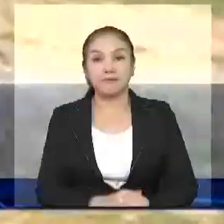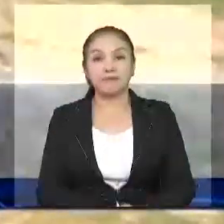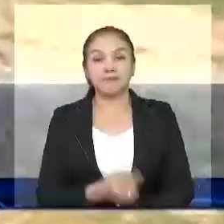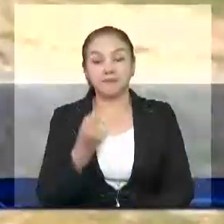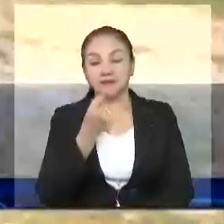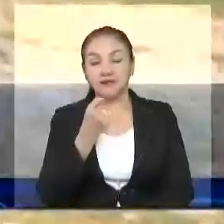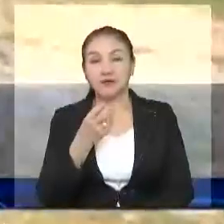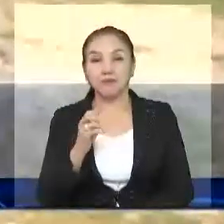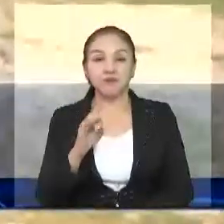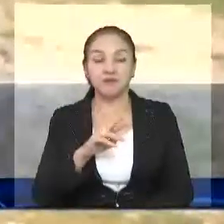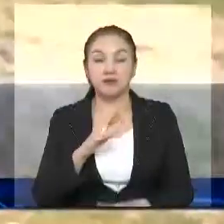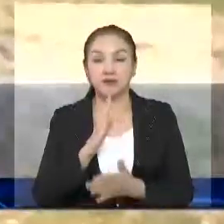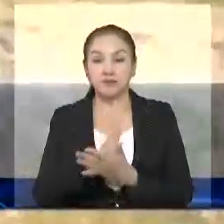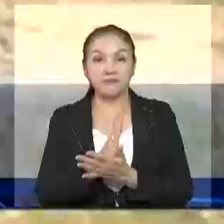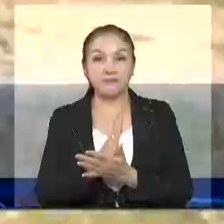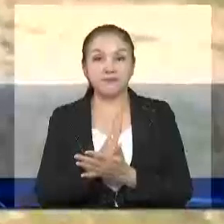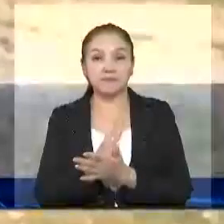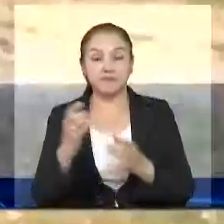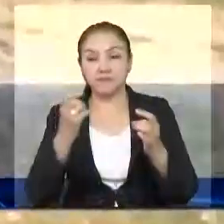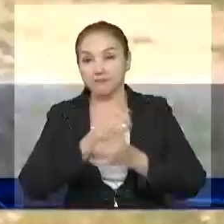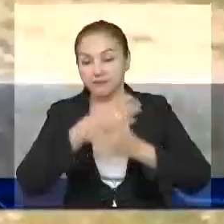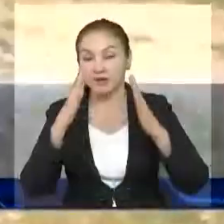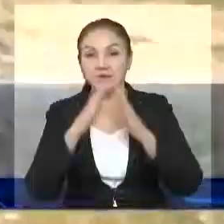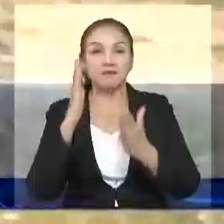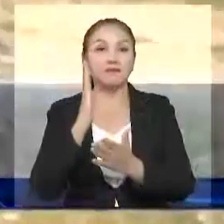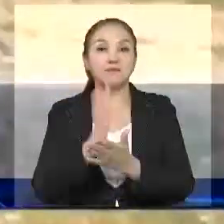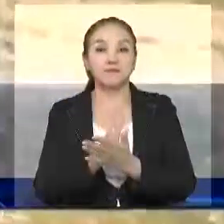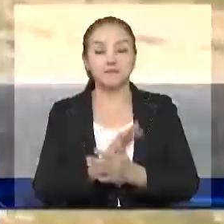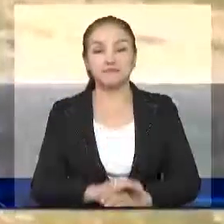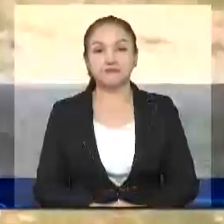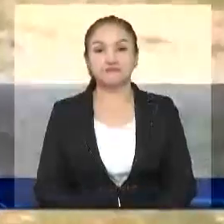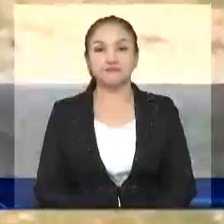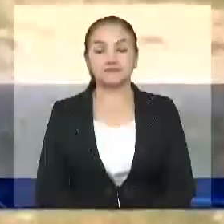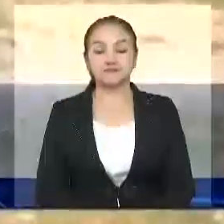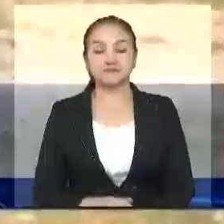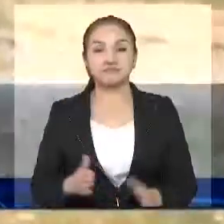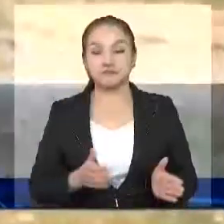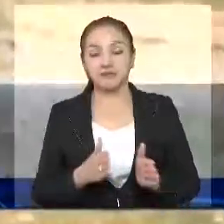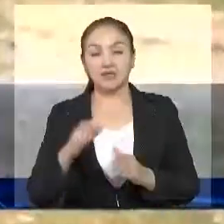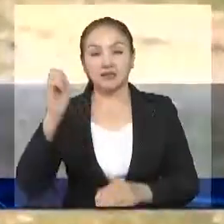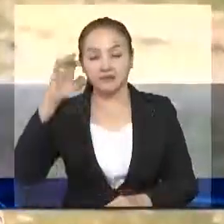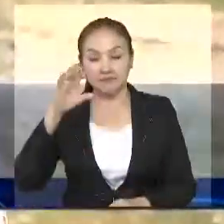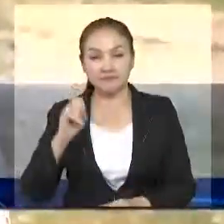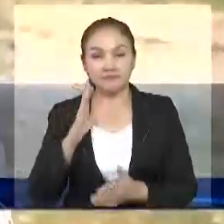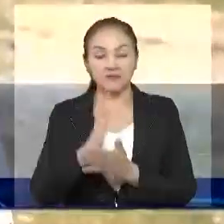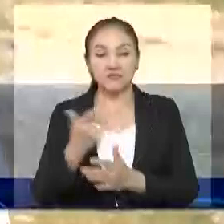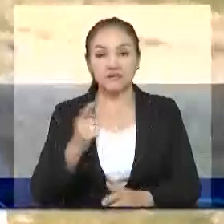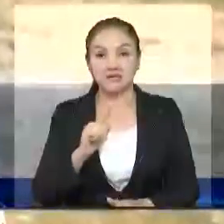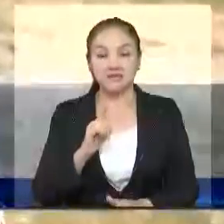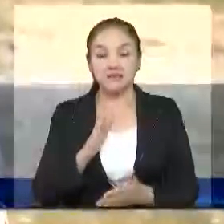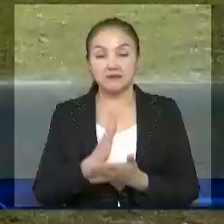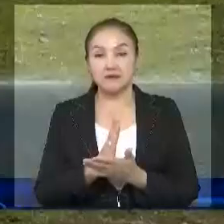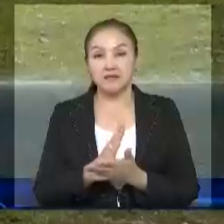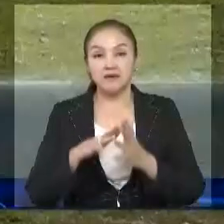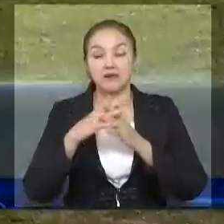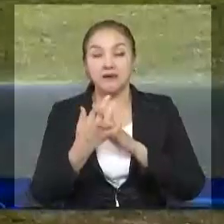шағын амбулаториямыз бар, мәдениет үйіміз бар, жолдар, жарықтандыру, газдандырылған